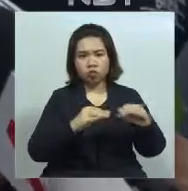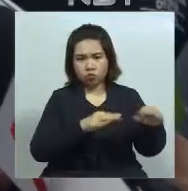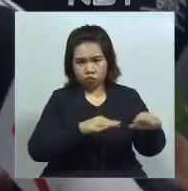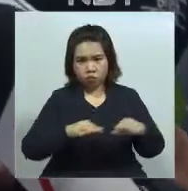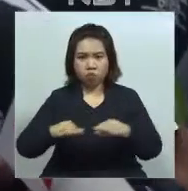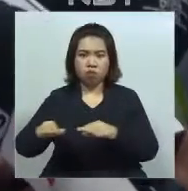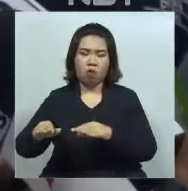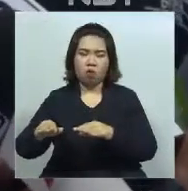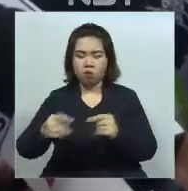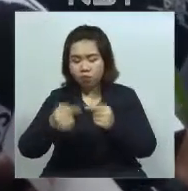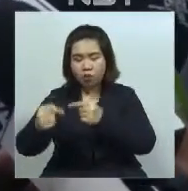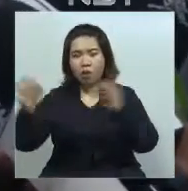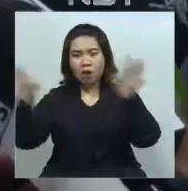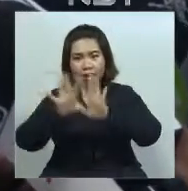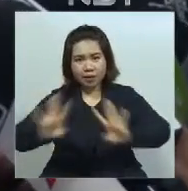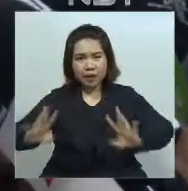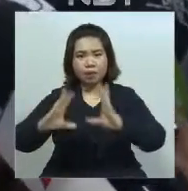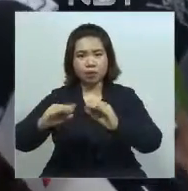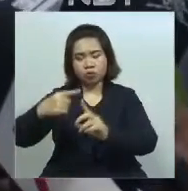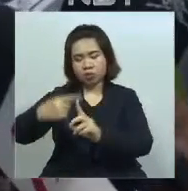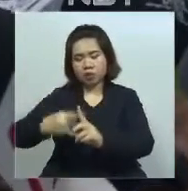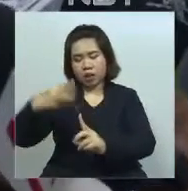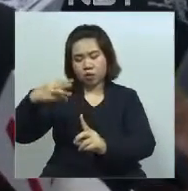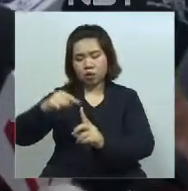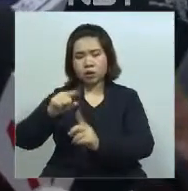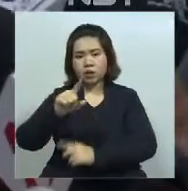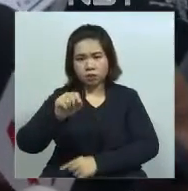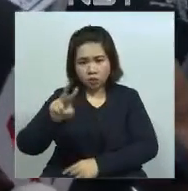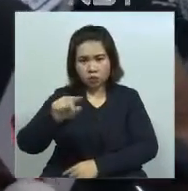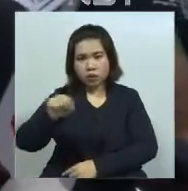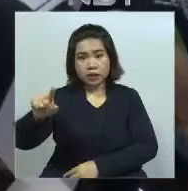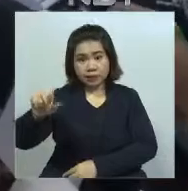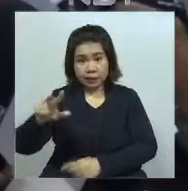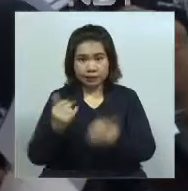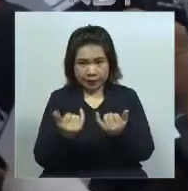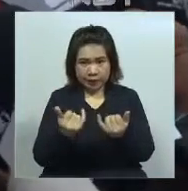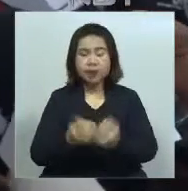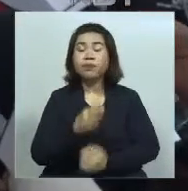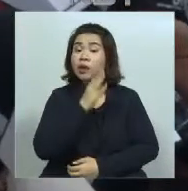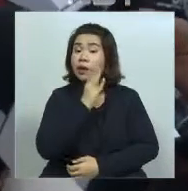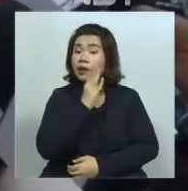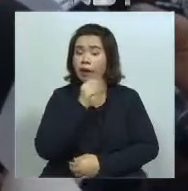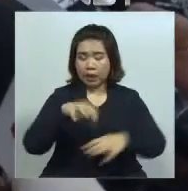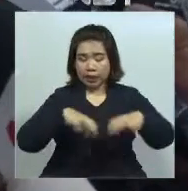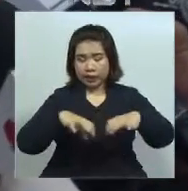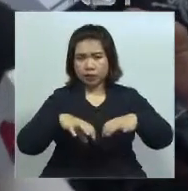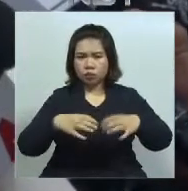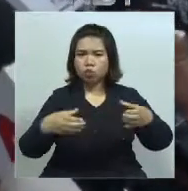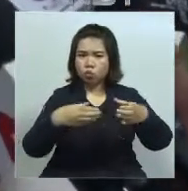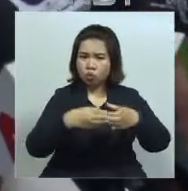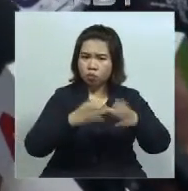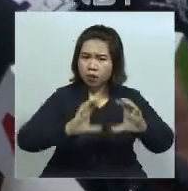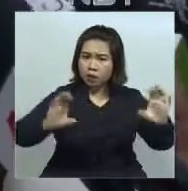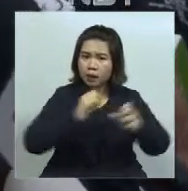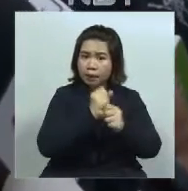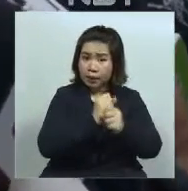ไปสู่การประชุมอาเซียนในวันที่22และ23มิถุนายนนี้ด้วยซึ่งถ้าหากว่าการจัดตั้งคณะรัฐมนตรียังไม่แล้วเสร็จหรือ